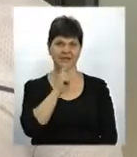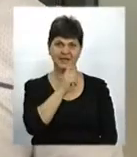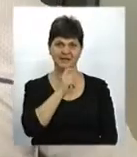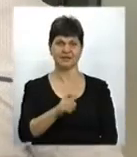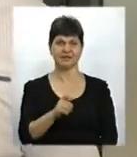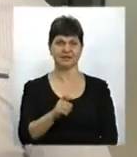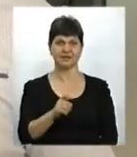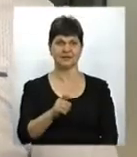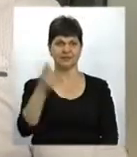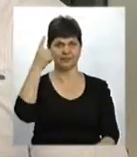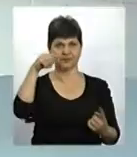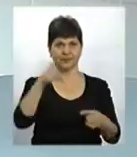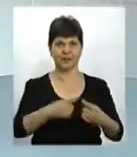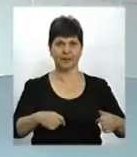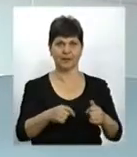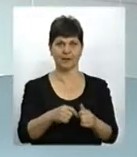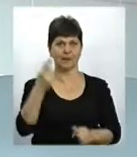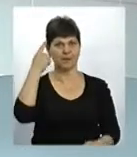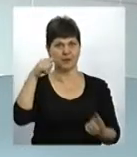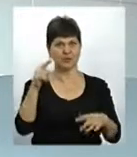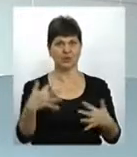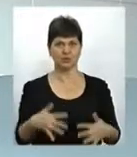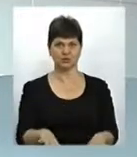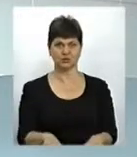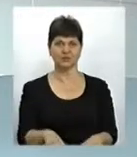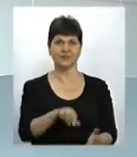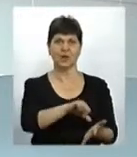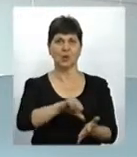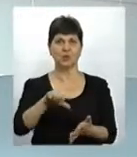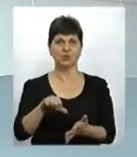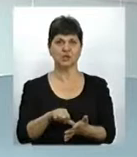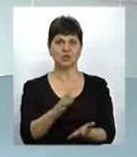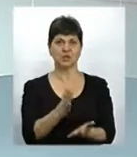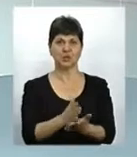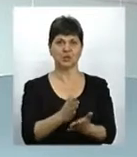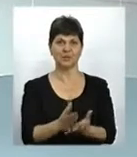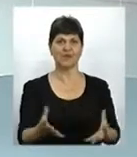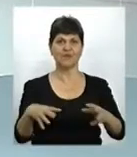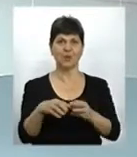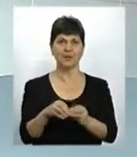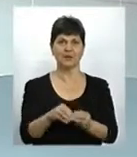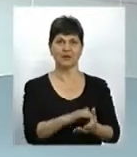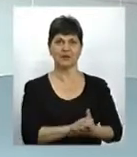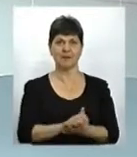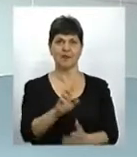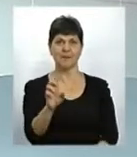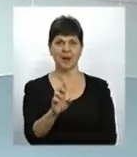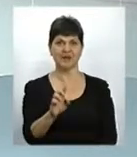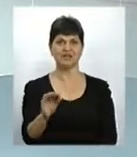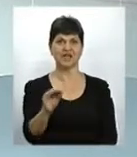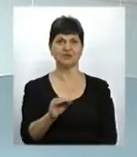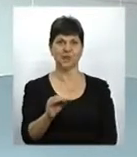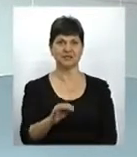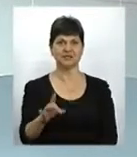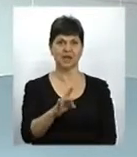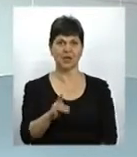не треба придумувати колесо там, де воно вже давно придумано. Учасники також побувають в об'єднаних громадах Барського та Жмеринського